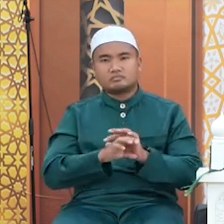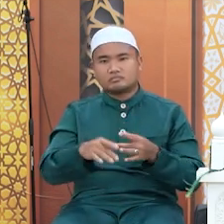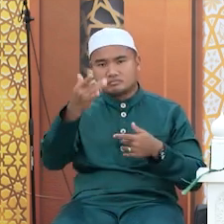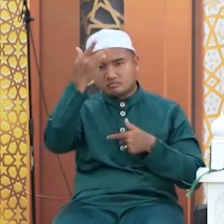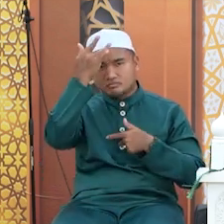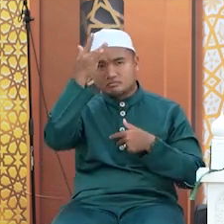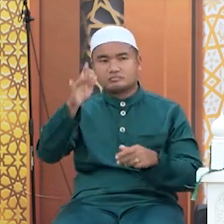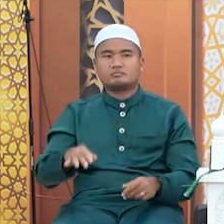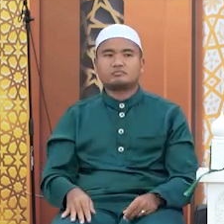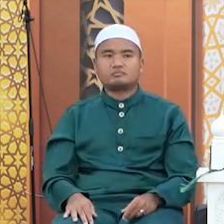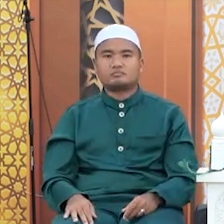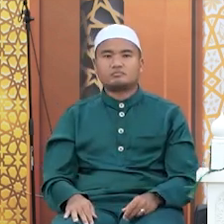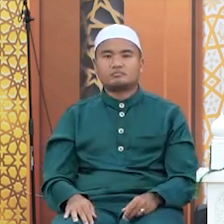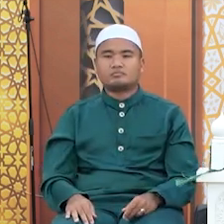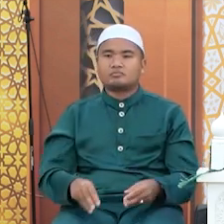Sebagai contoh musafir.